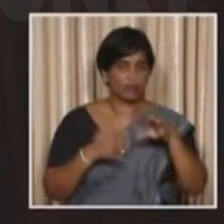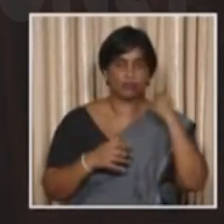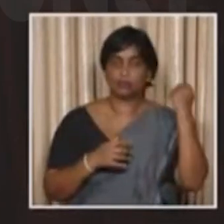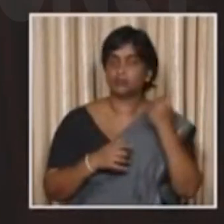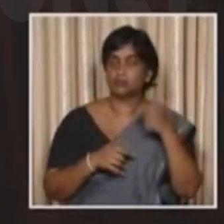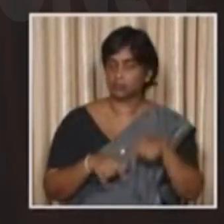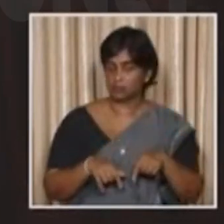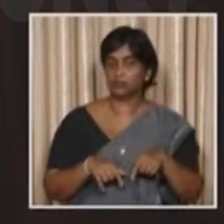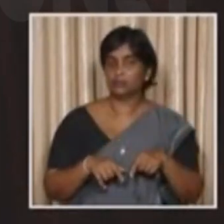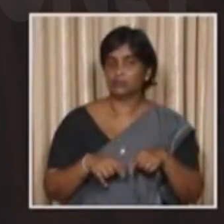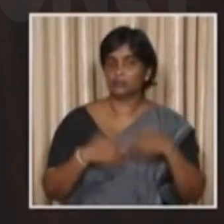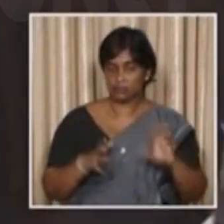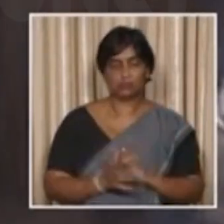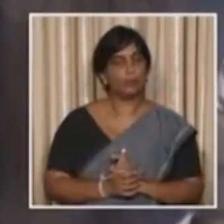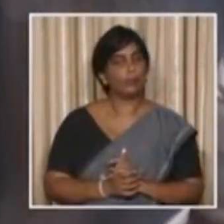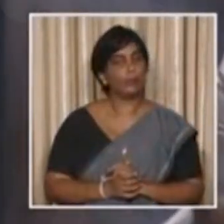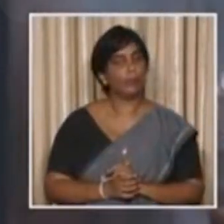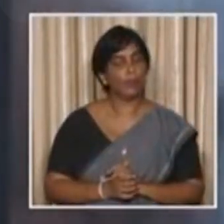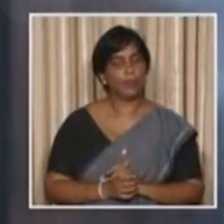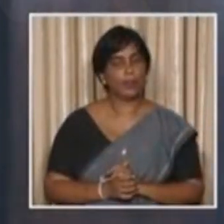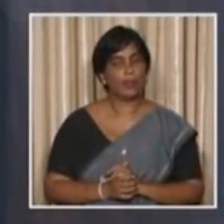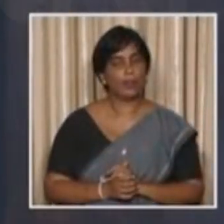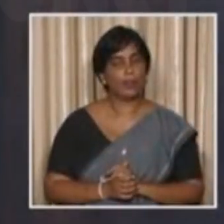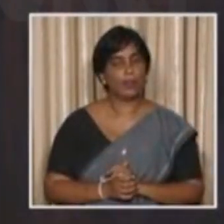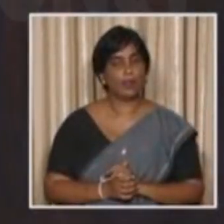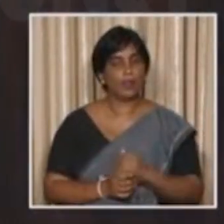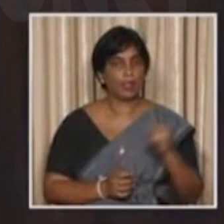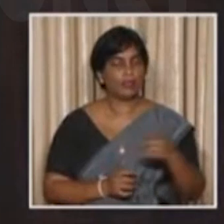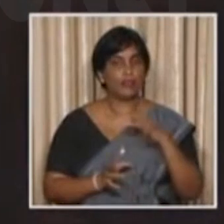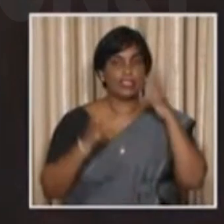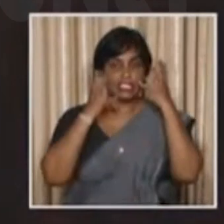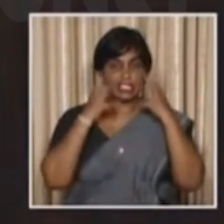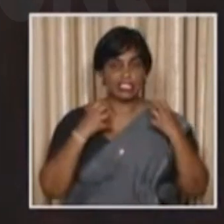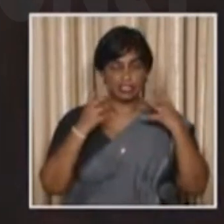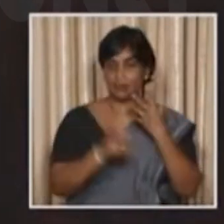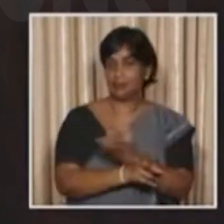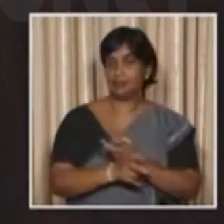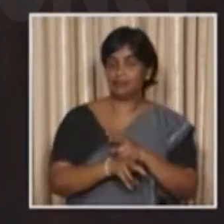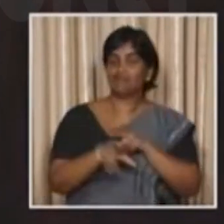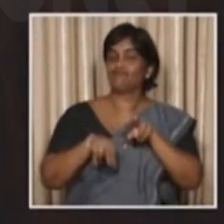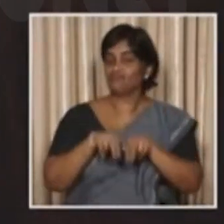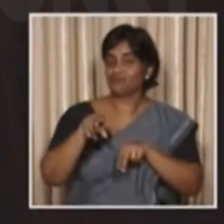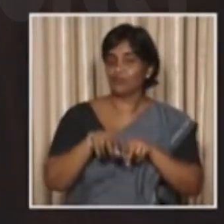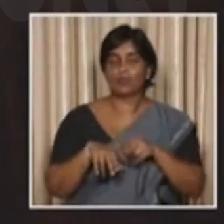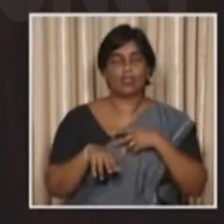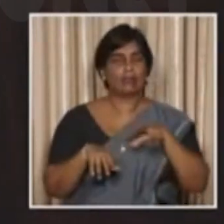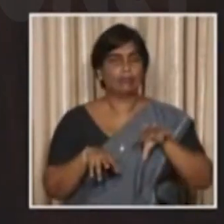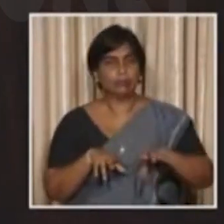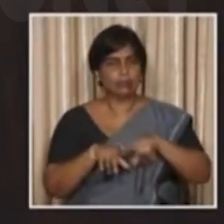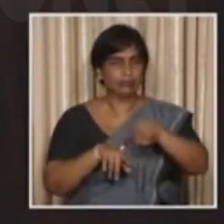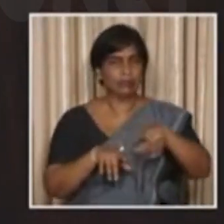සභාව කතා කරලා අවසන් කරන්න දවසක් සිංහේ කැලේ මැදින් යද්දී අසියුචි වලක බෑල හිටිය තඩි